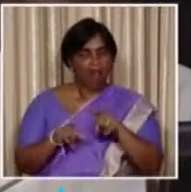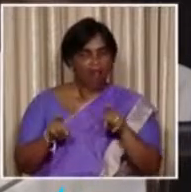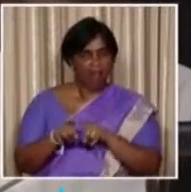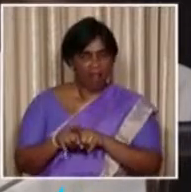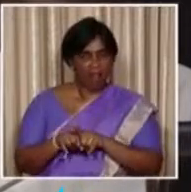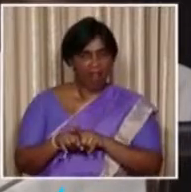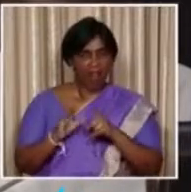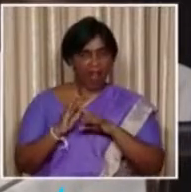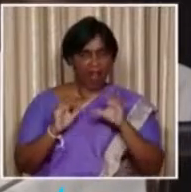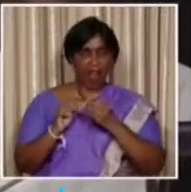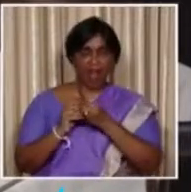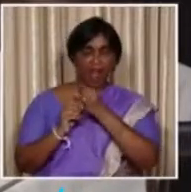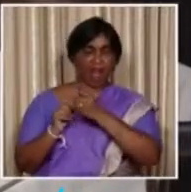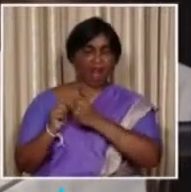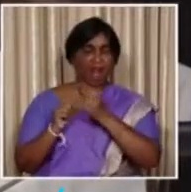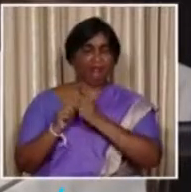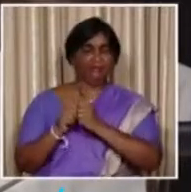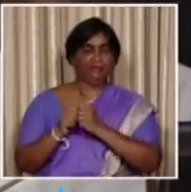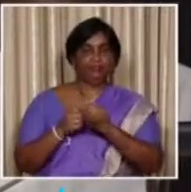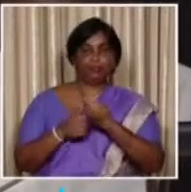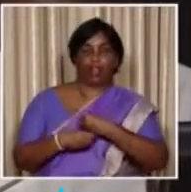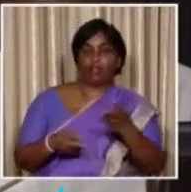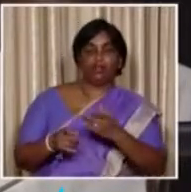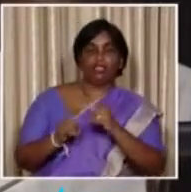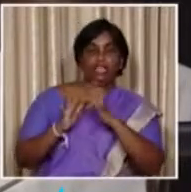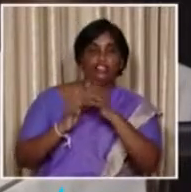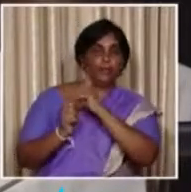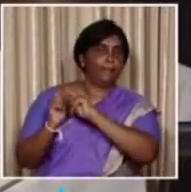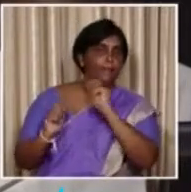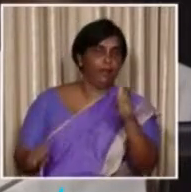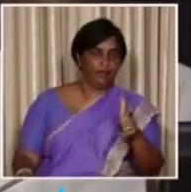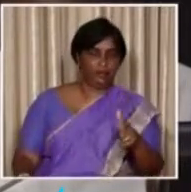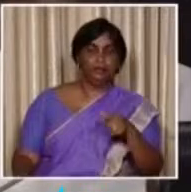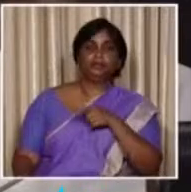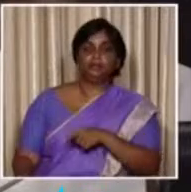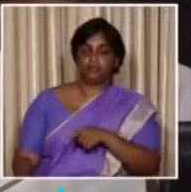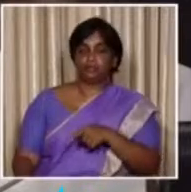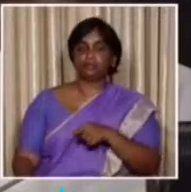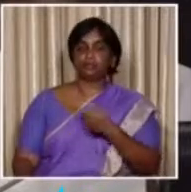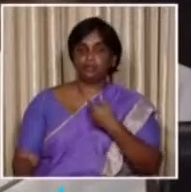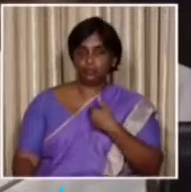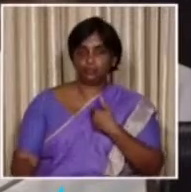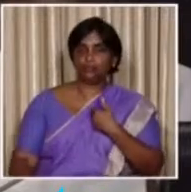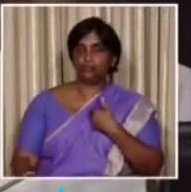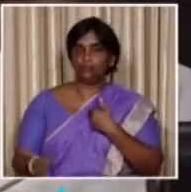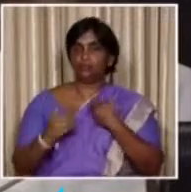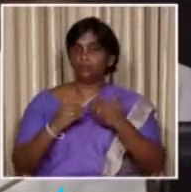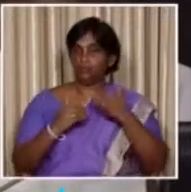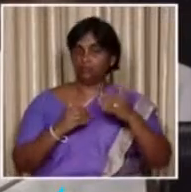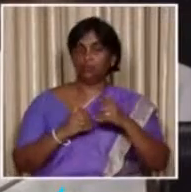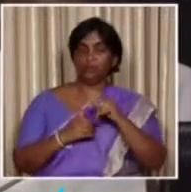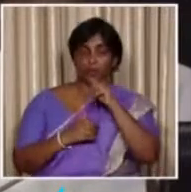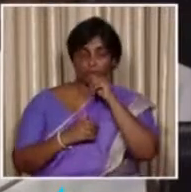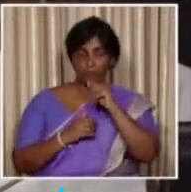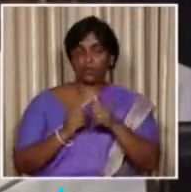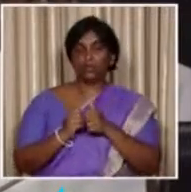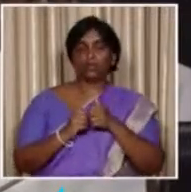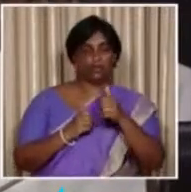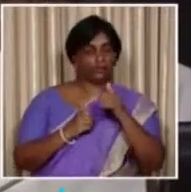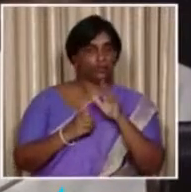ඔහුට රක්ෂණය විවෘත වෙනවා. ඔහු මහපාර්ත වැටෙන්නේ නැහැ. මෙන්න මේක තමයි අපි ඉස්සරහට ගෙන යන්න ඕනේ. මේක අවංකව කරන්නට